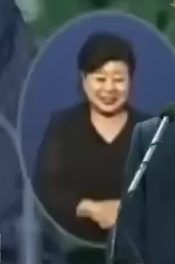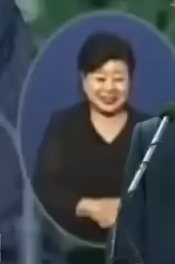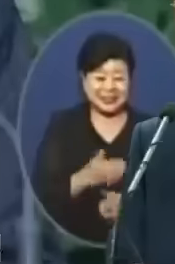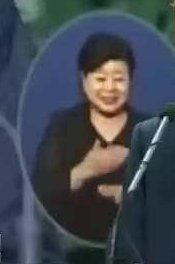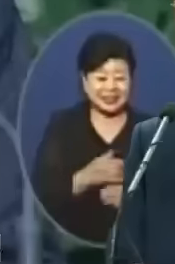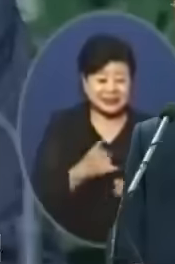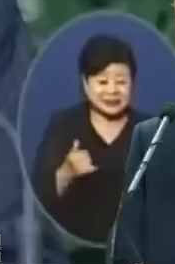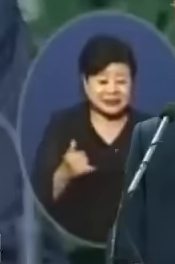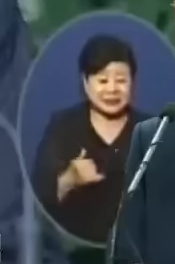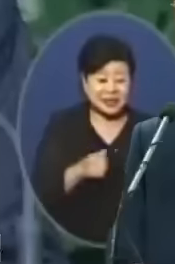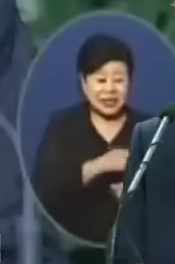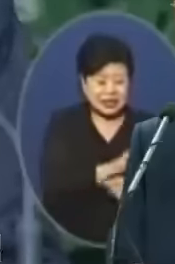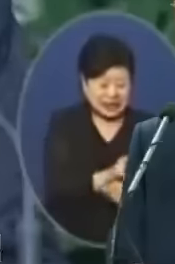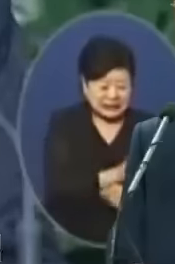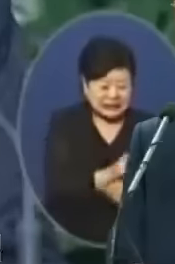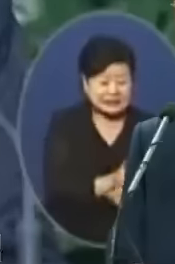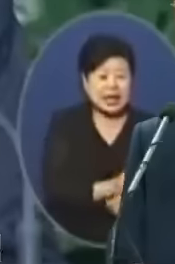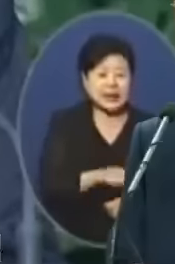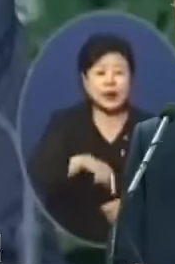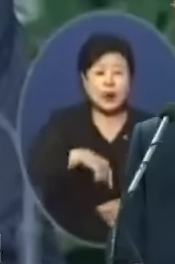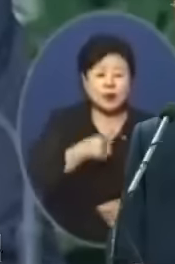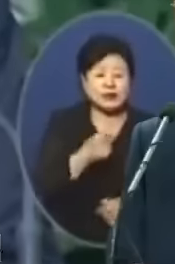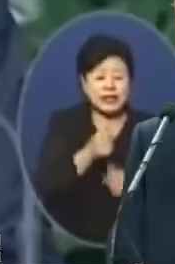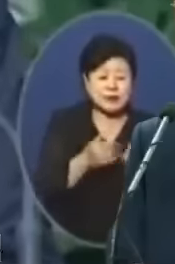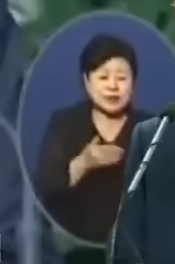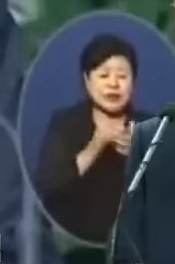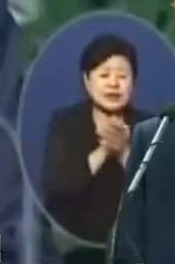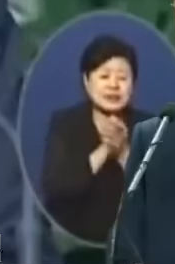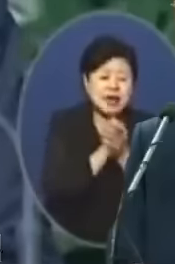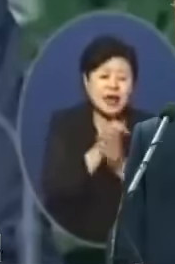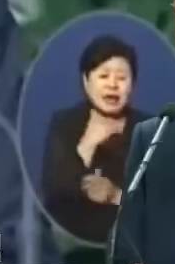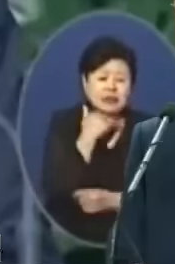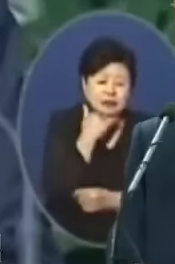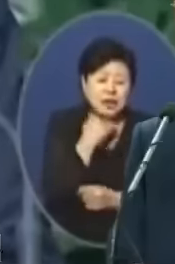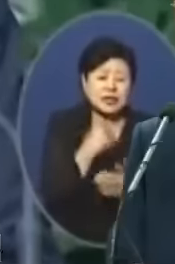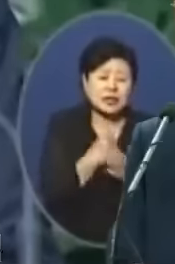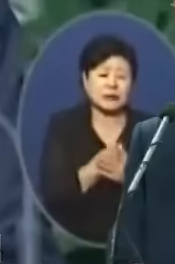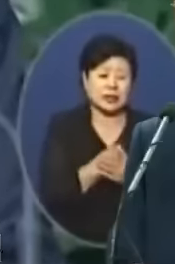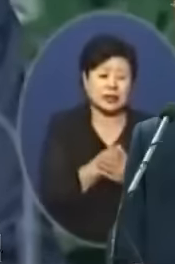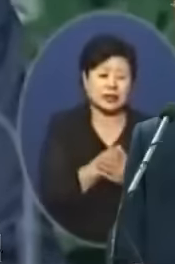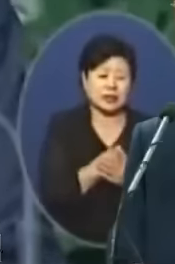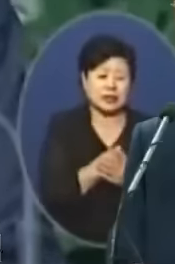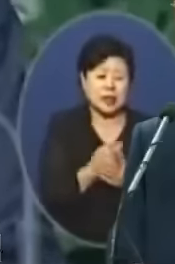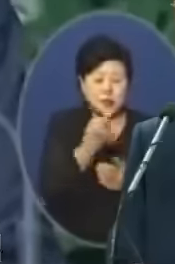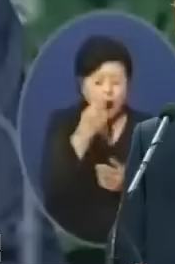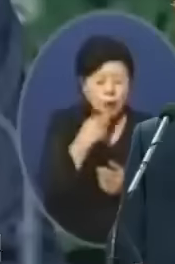다른 사람보다 다른 것은 5시간 혼자서 하나님 앞에 기다리는 것입니다.